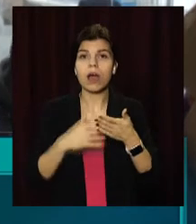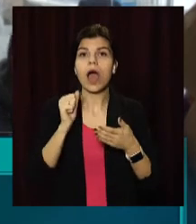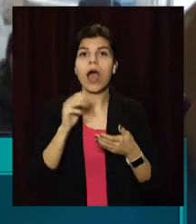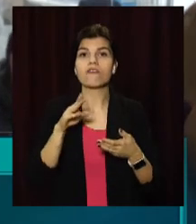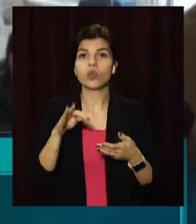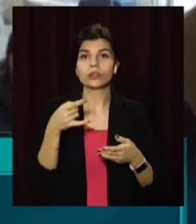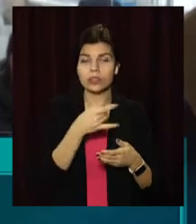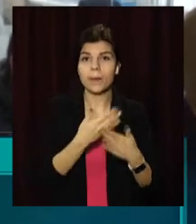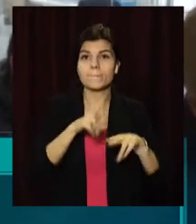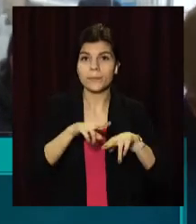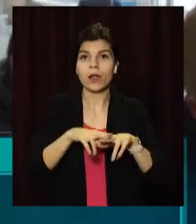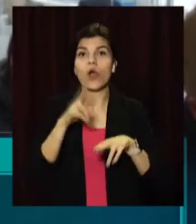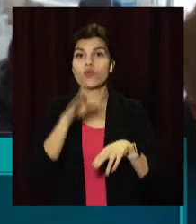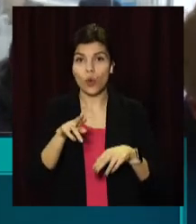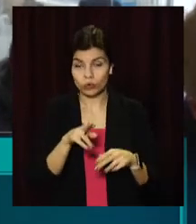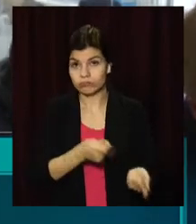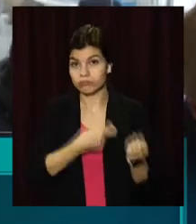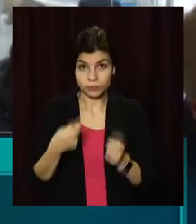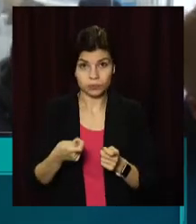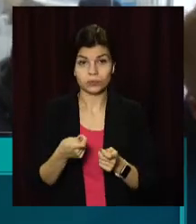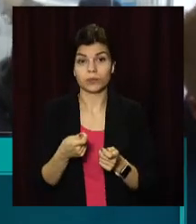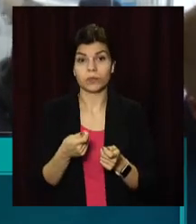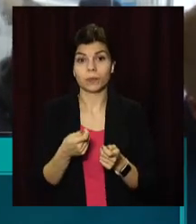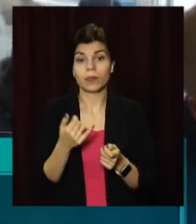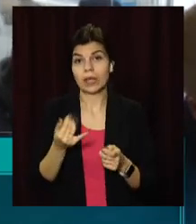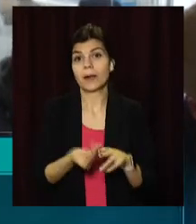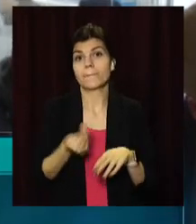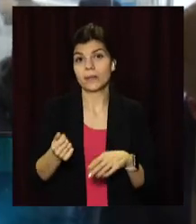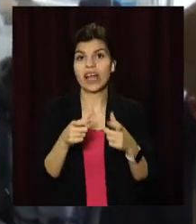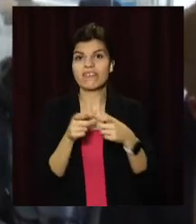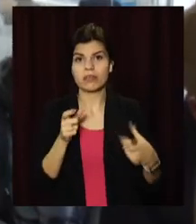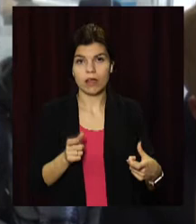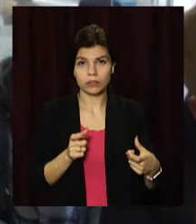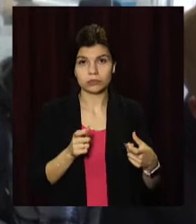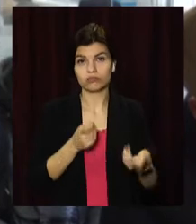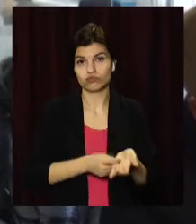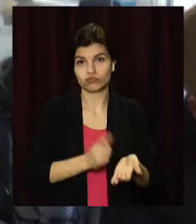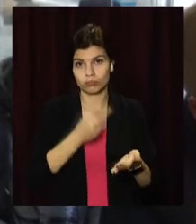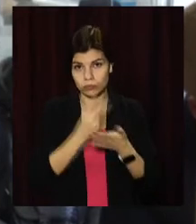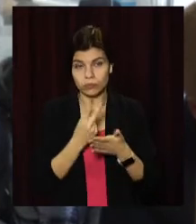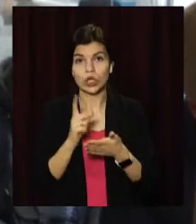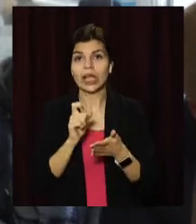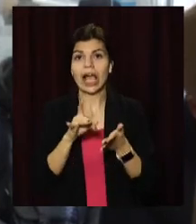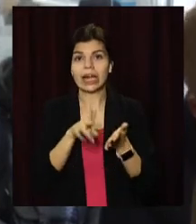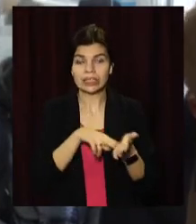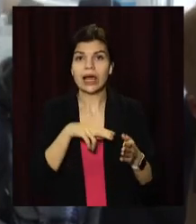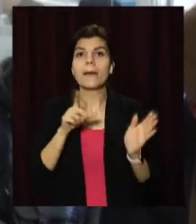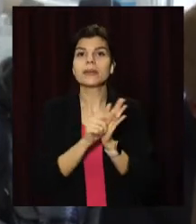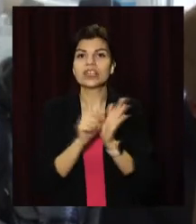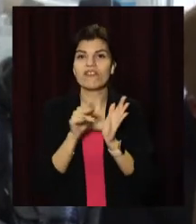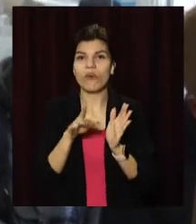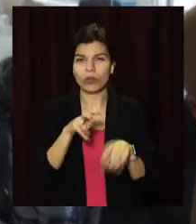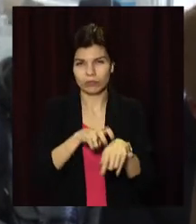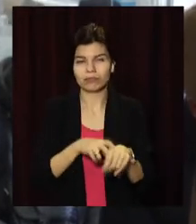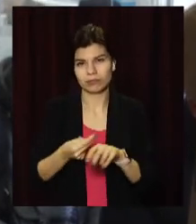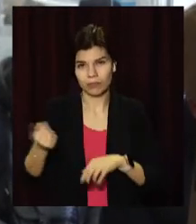і оплатити квитанції за реєстрацію, пенсійний фонд. Тобто покупаю його там в доларах, перевод на гривну, і від того,